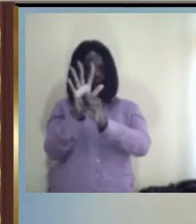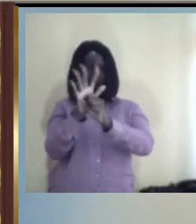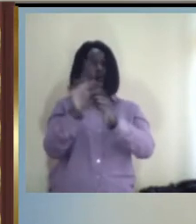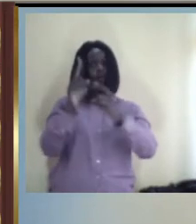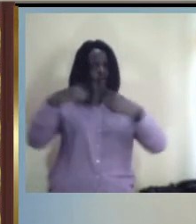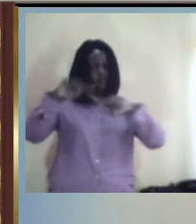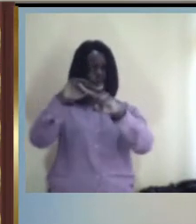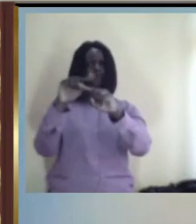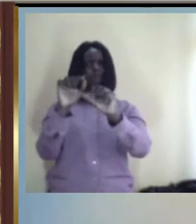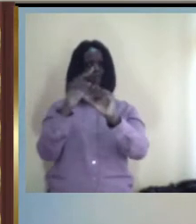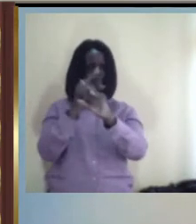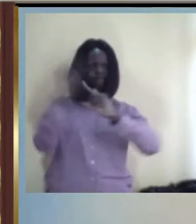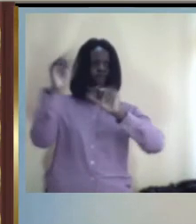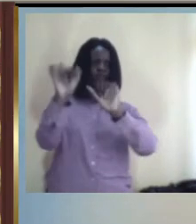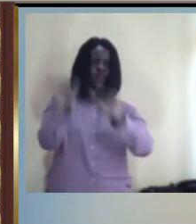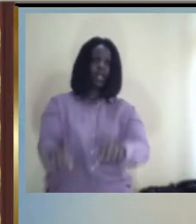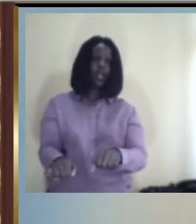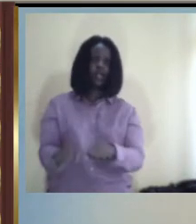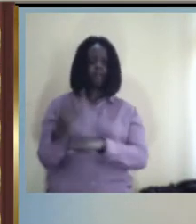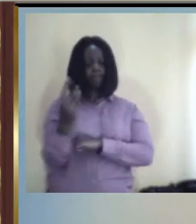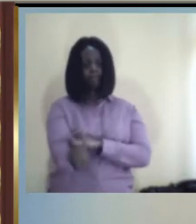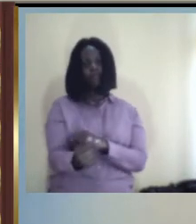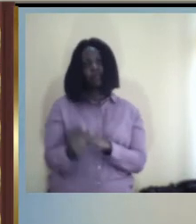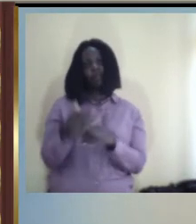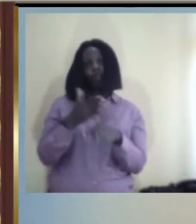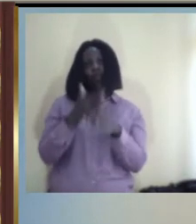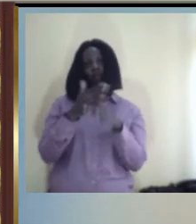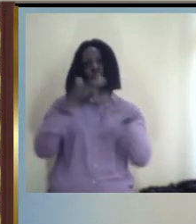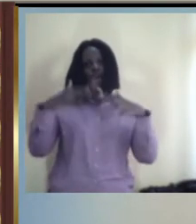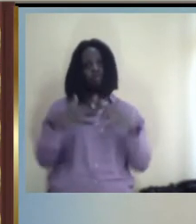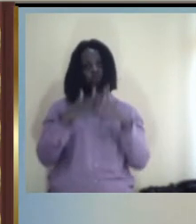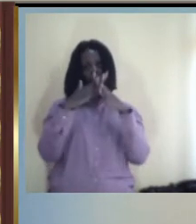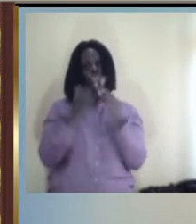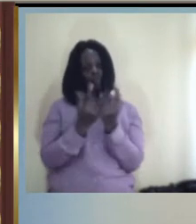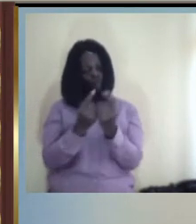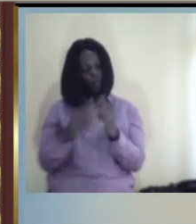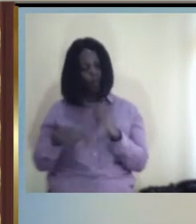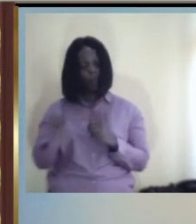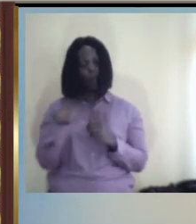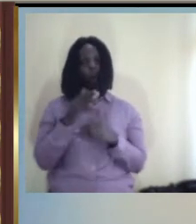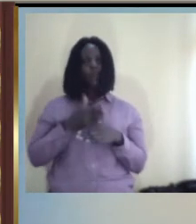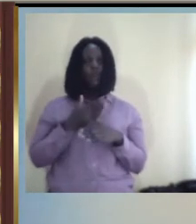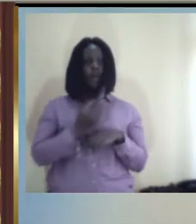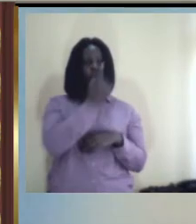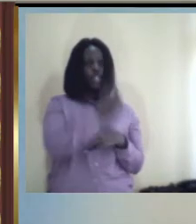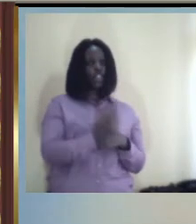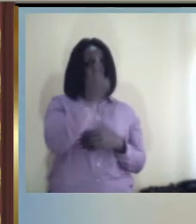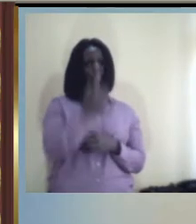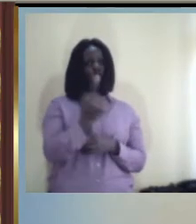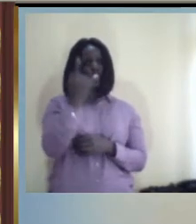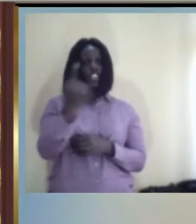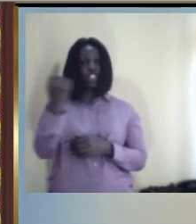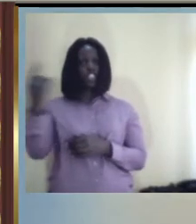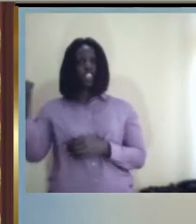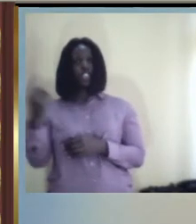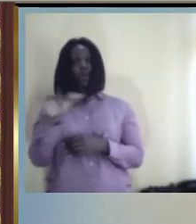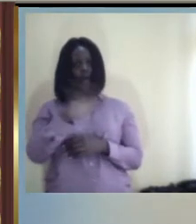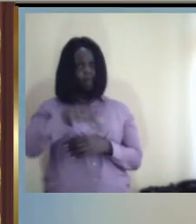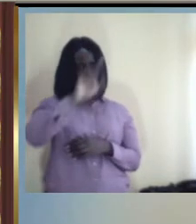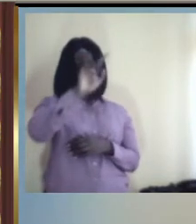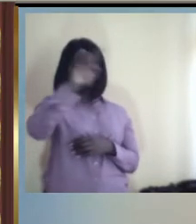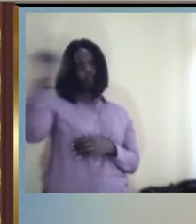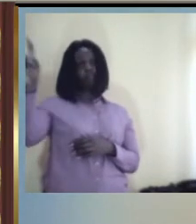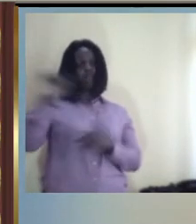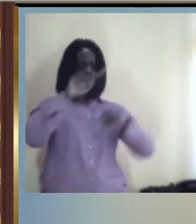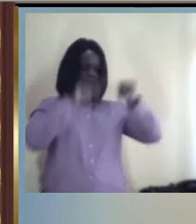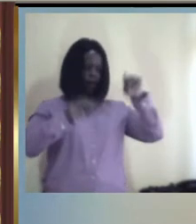sizoyinqoba uma nje sibambisene, senza konke lokho okufanele sikwenze ngamunye ngamunye kwindawo lapho